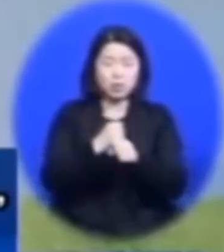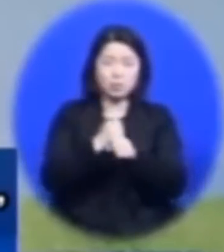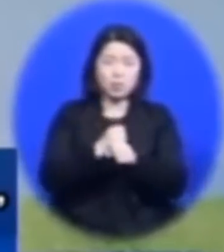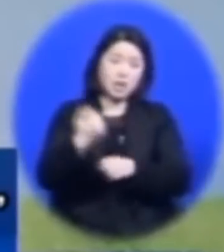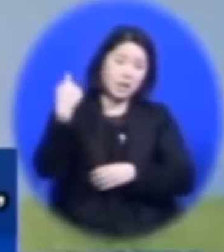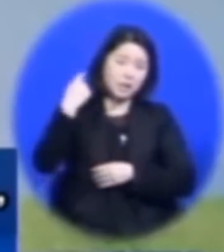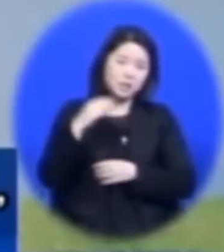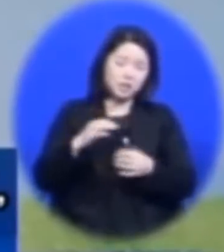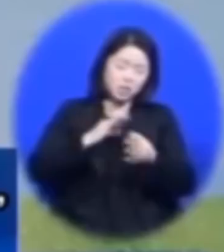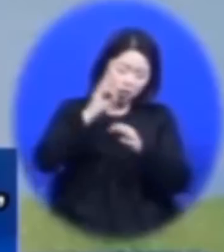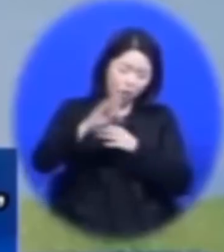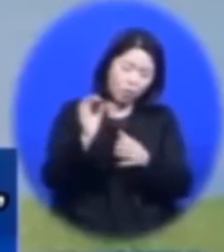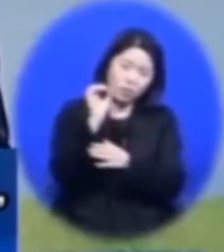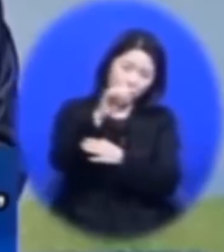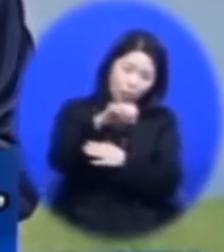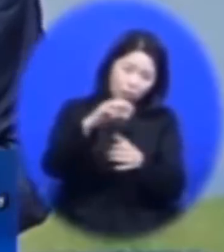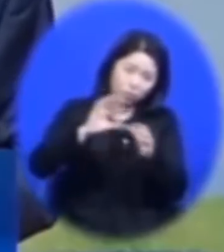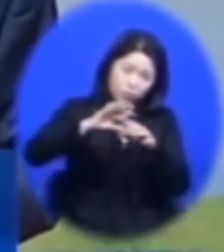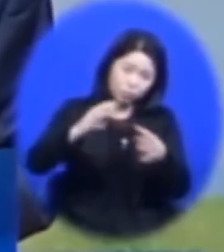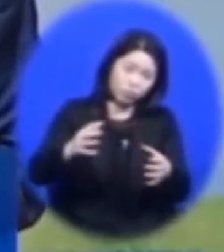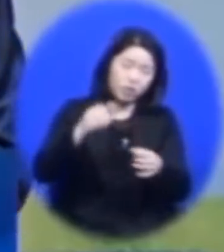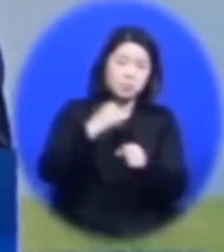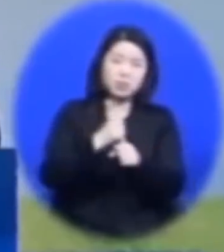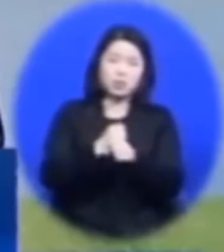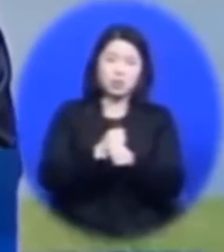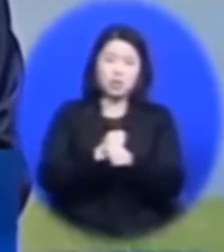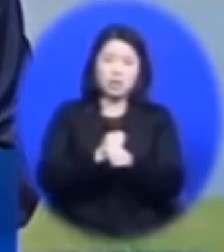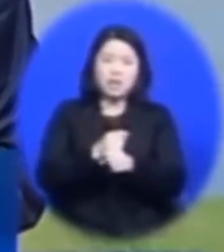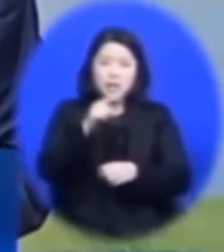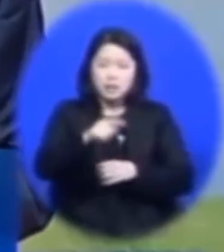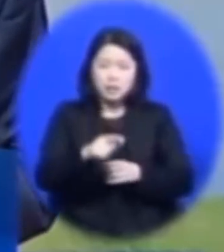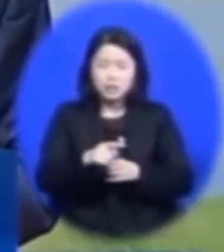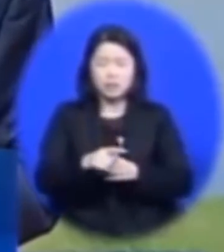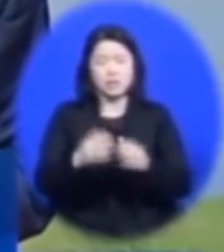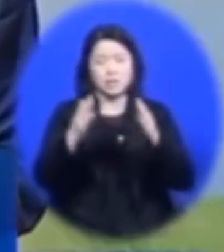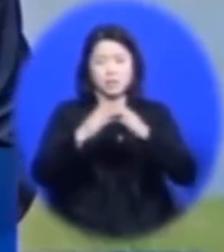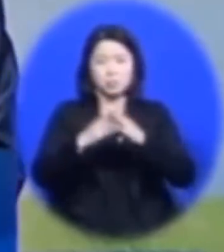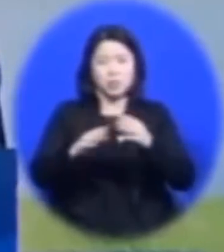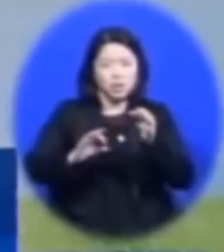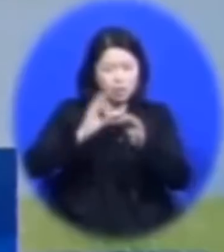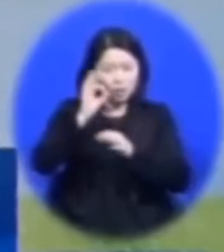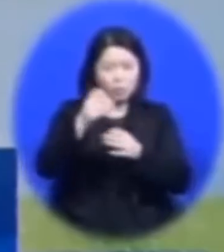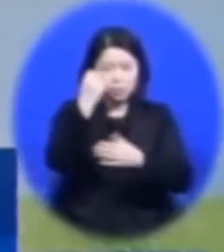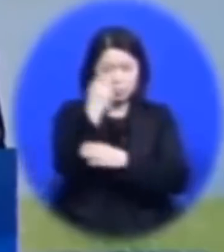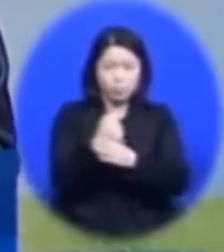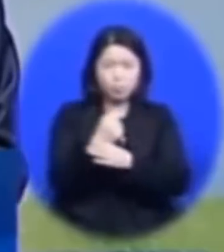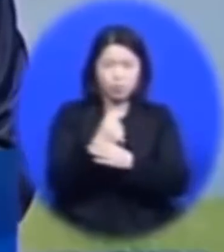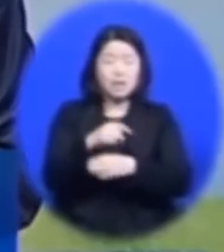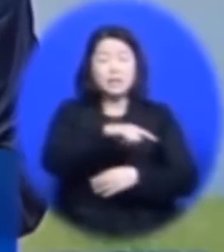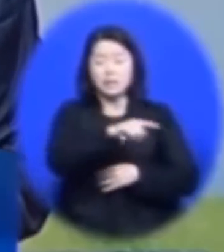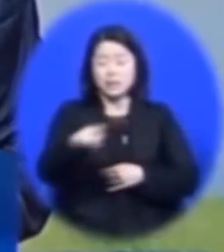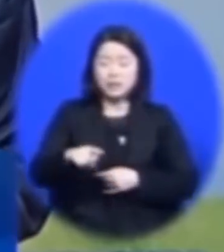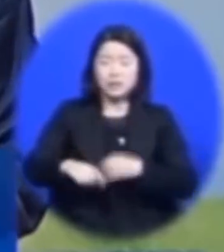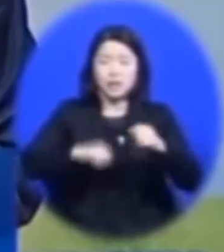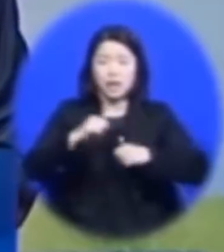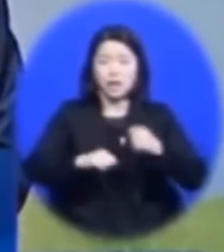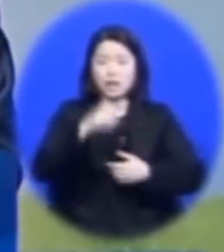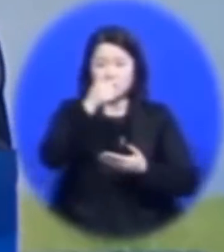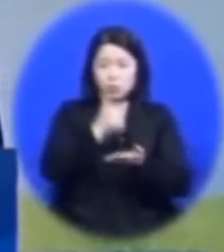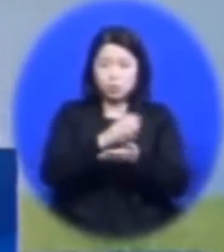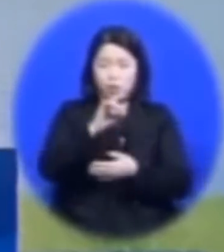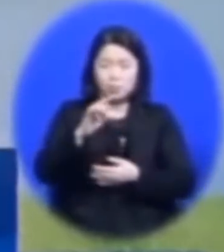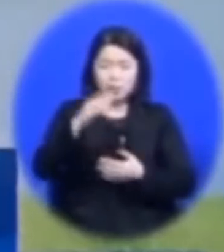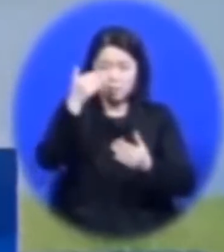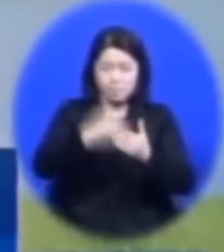영원히 굳게 해 주셔서 이 15절에 그들의 집이 태워 가 되게 하소서 이 17절에 그들이 저지른 죄악 마다 빠짐없이